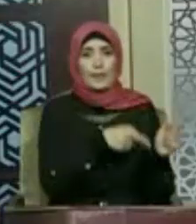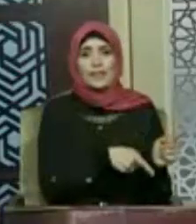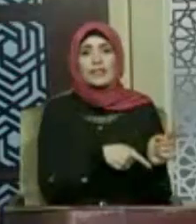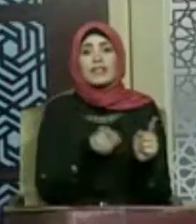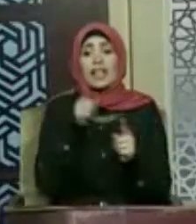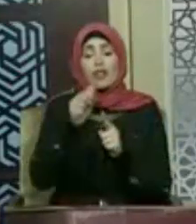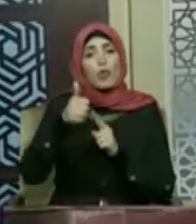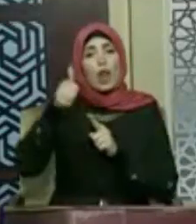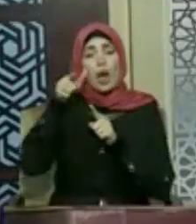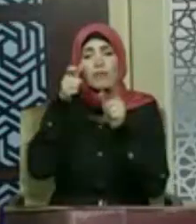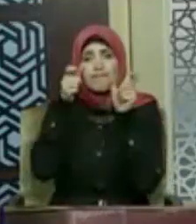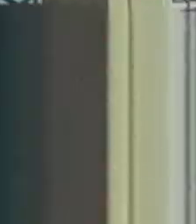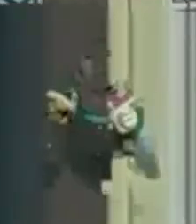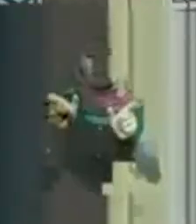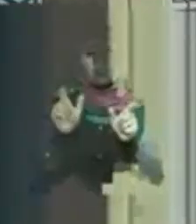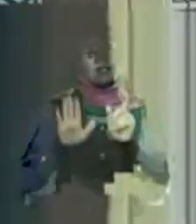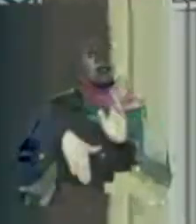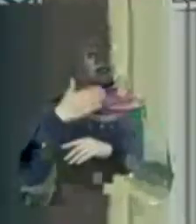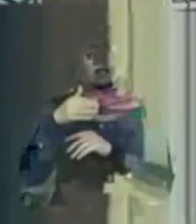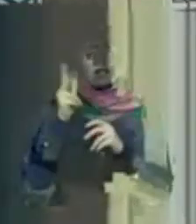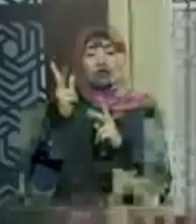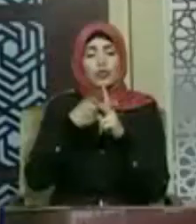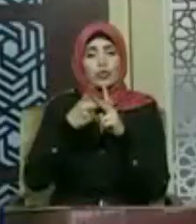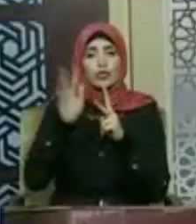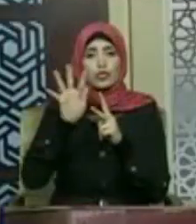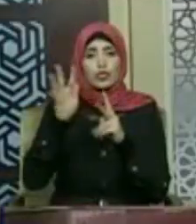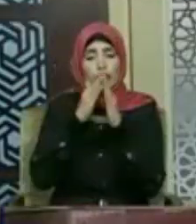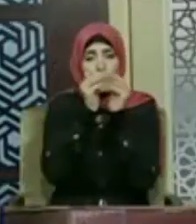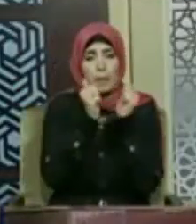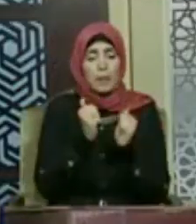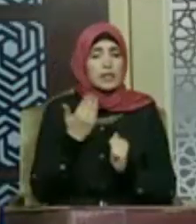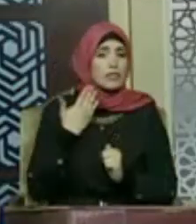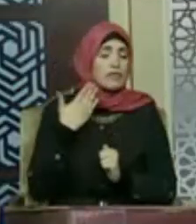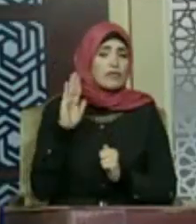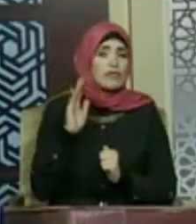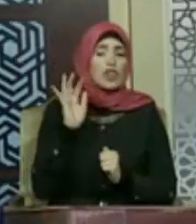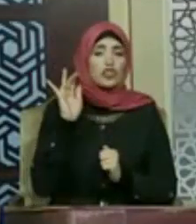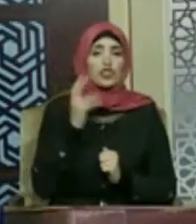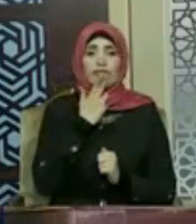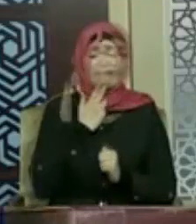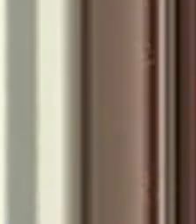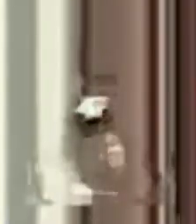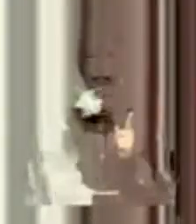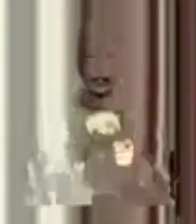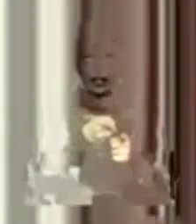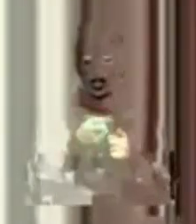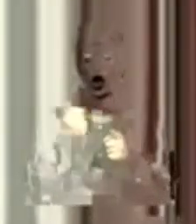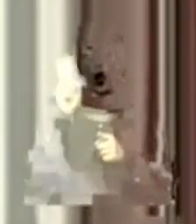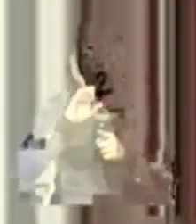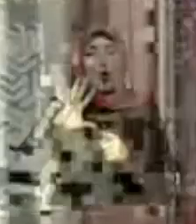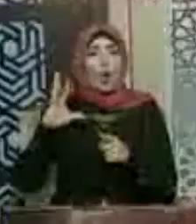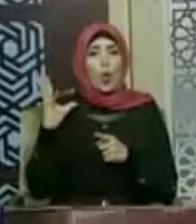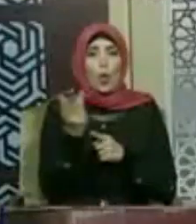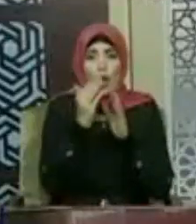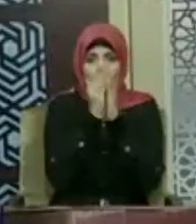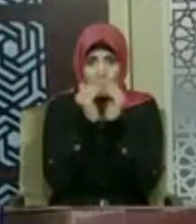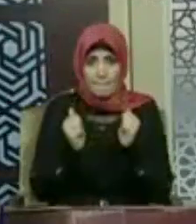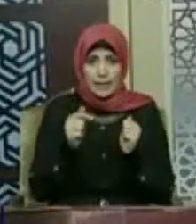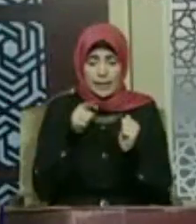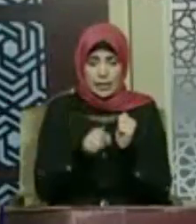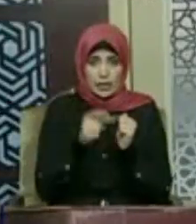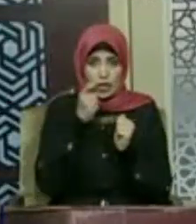كل وطني شريف وإلى كل مصري شريف أن